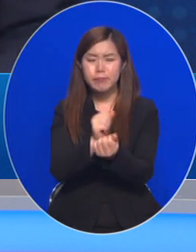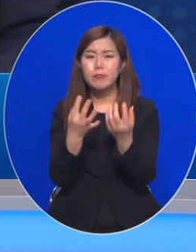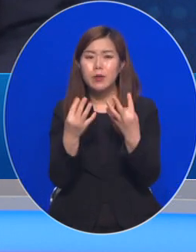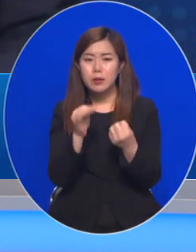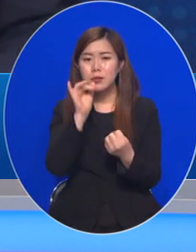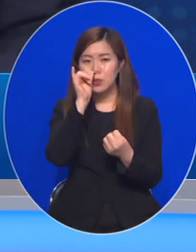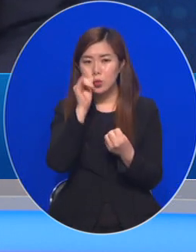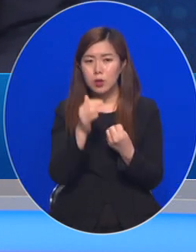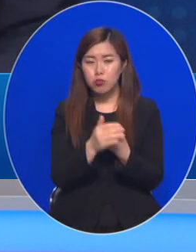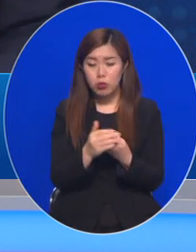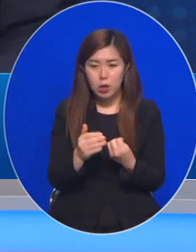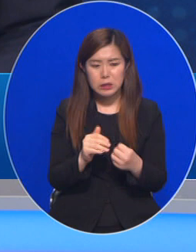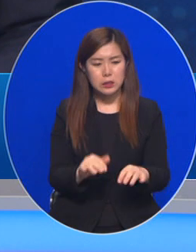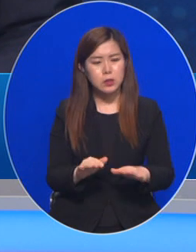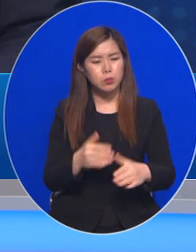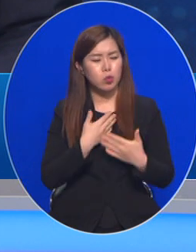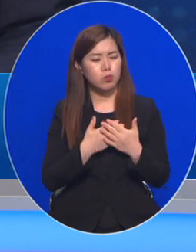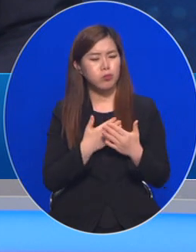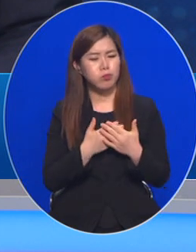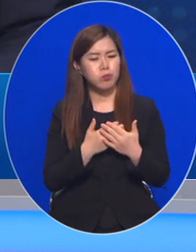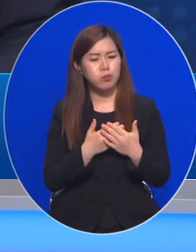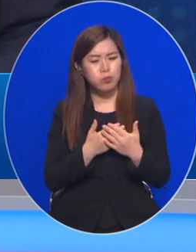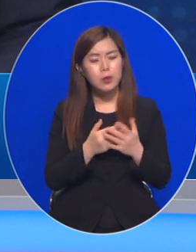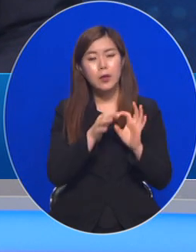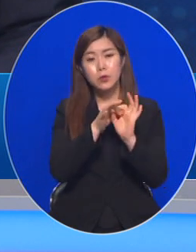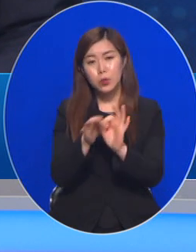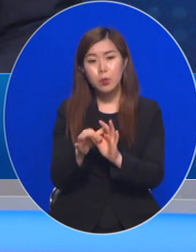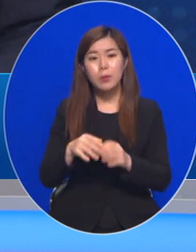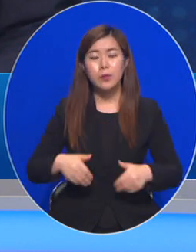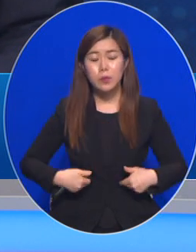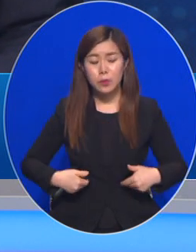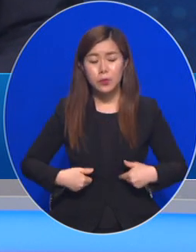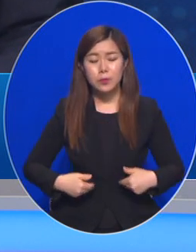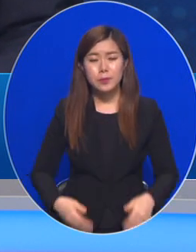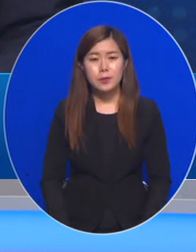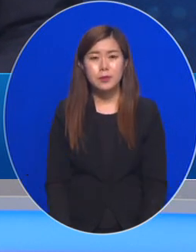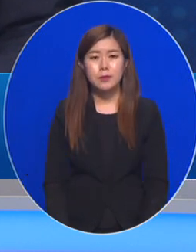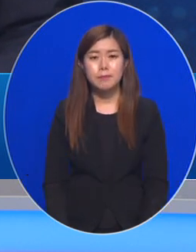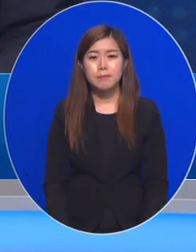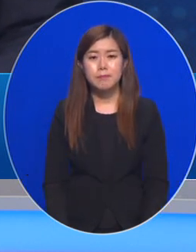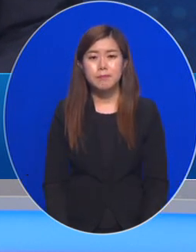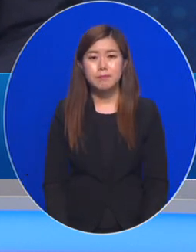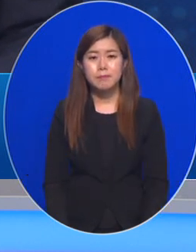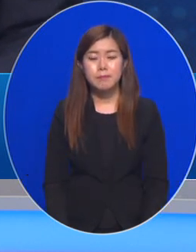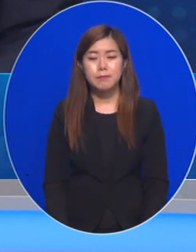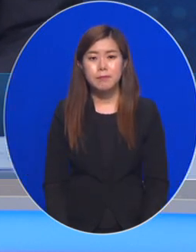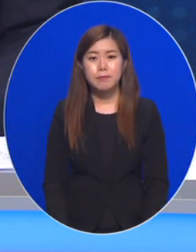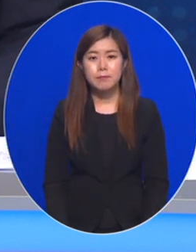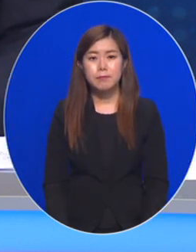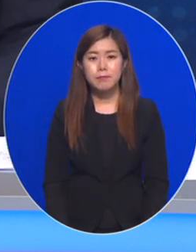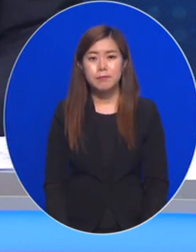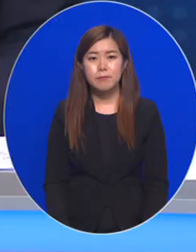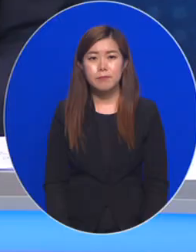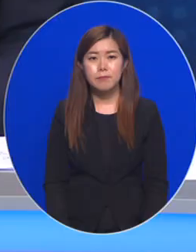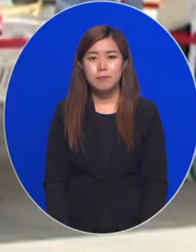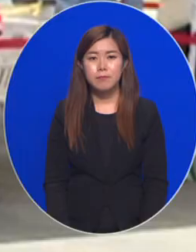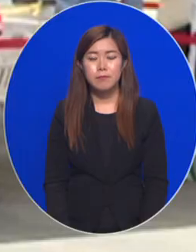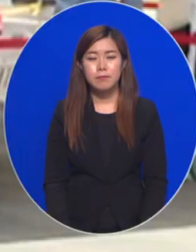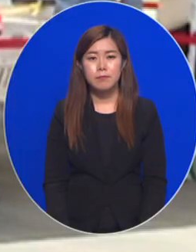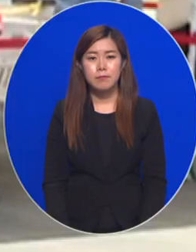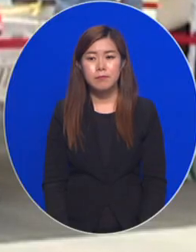부리고 있어서 안심할 사항은 아니라는 게 방역당국의 입장입니다. 이예진 기자의 보도입니다.